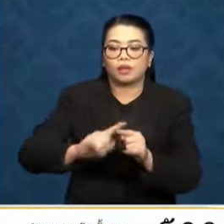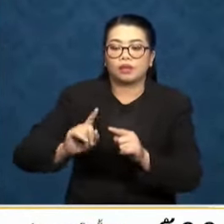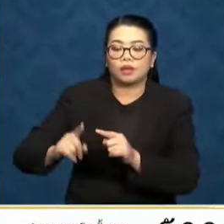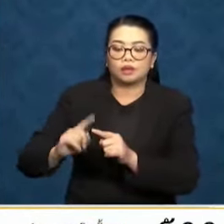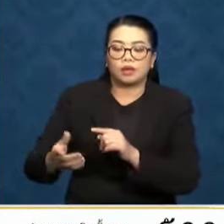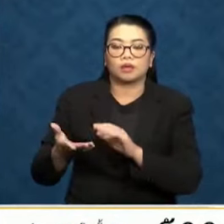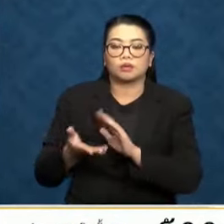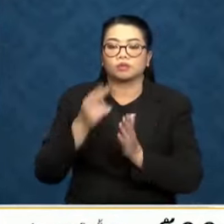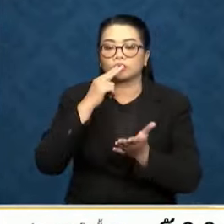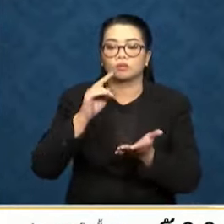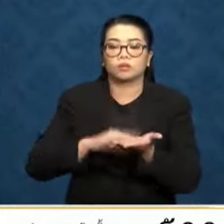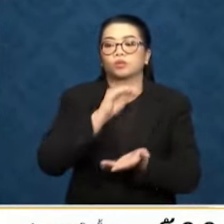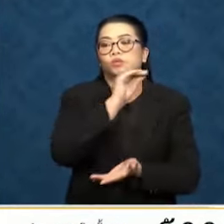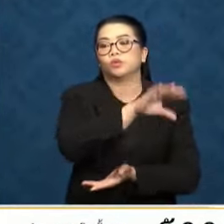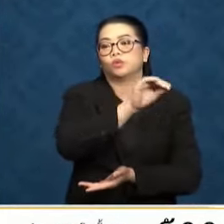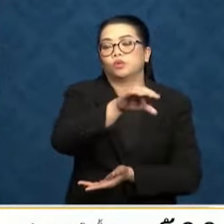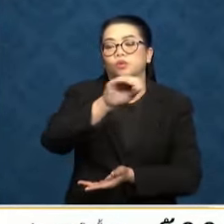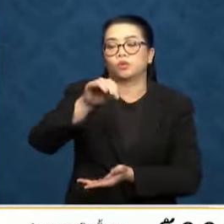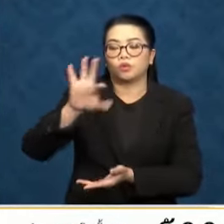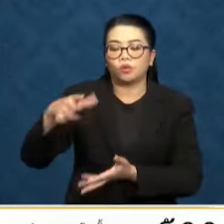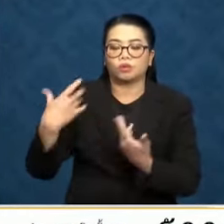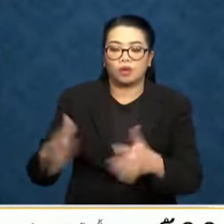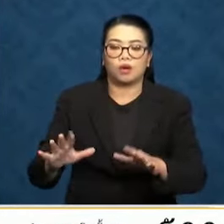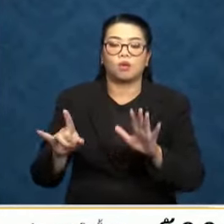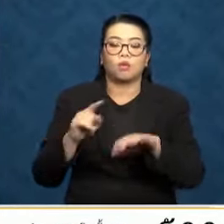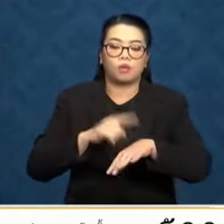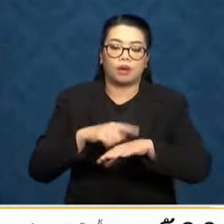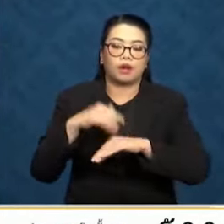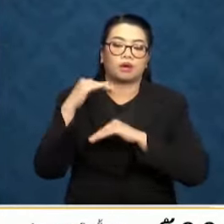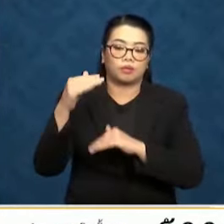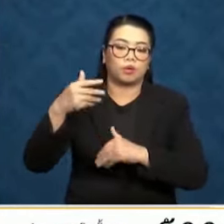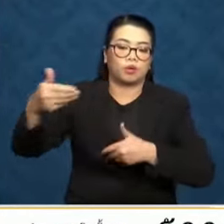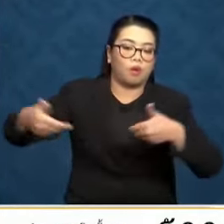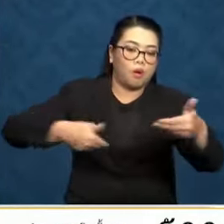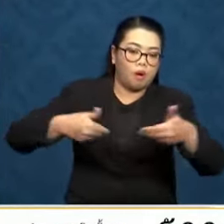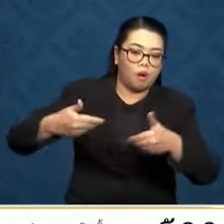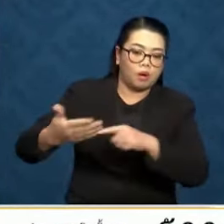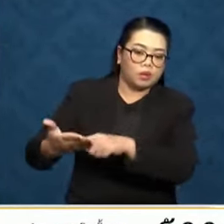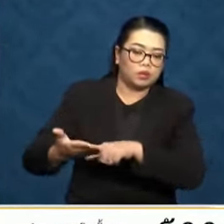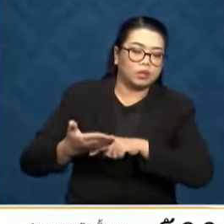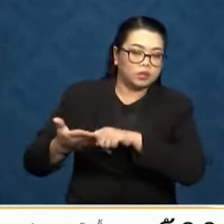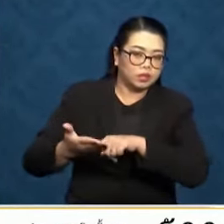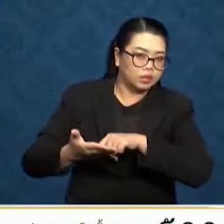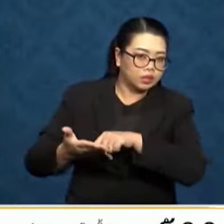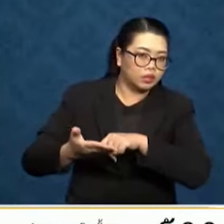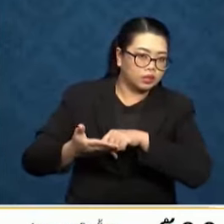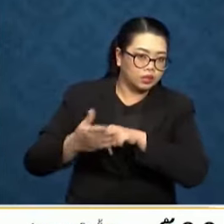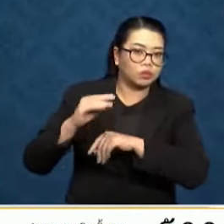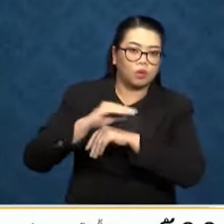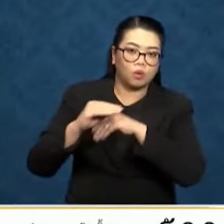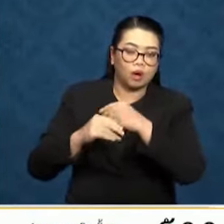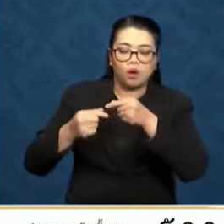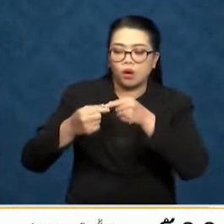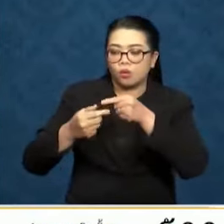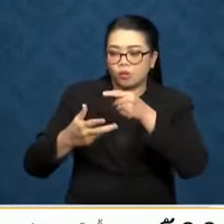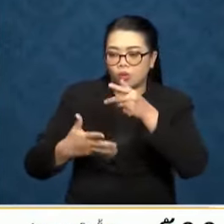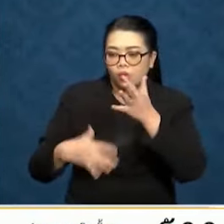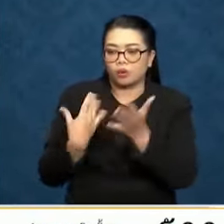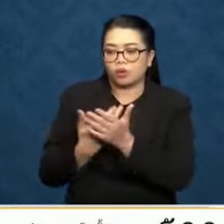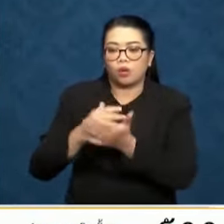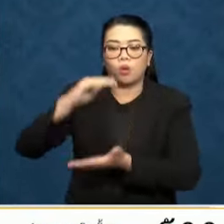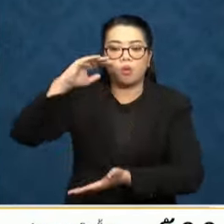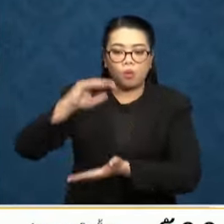ซึ่งนะคะแบบนี้เนี่ยมีประสิทธิภาพมากกว่าการมารอตัดที่คำของงบประมาณแน่ๆค่ะและค่ะ